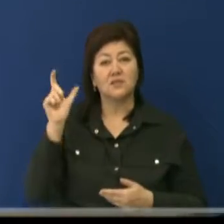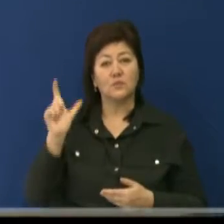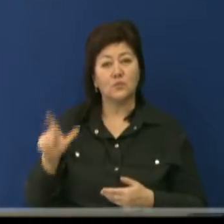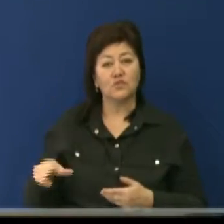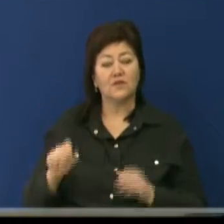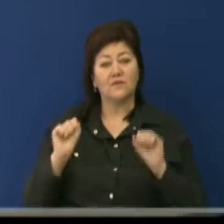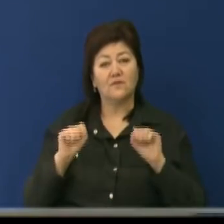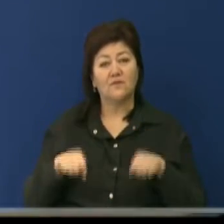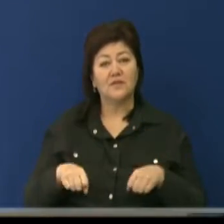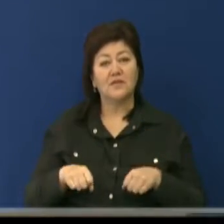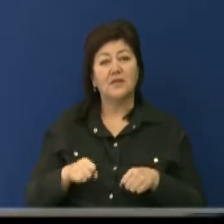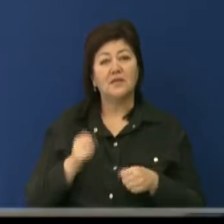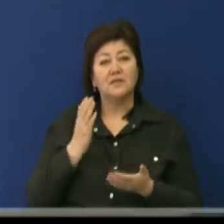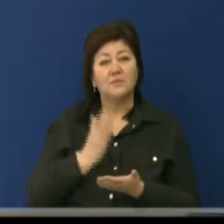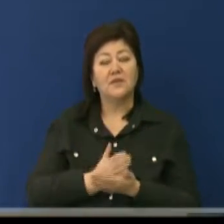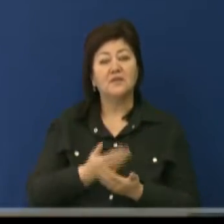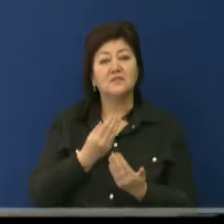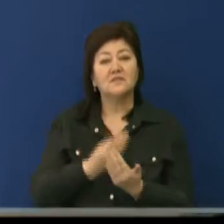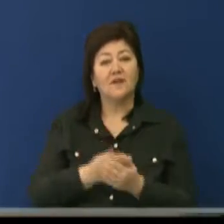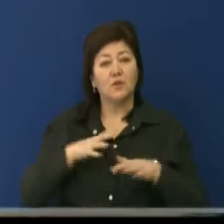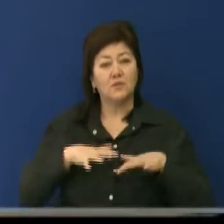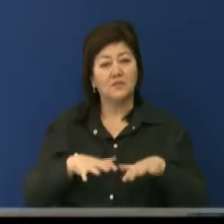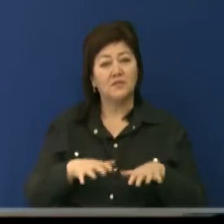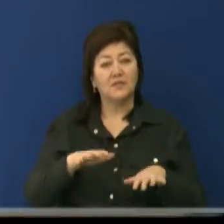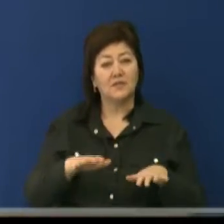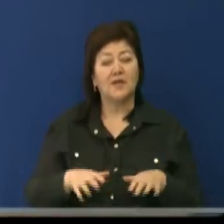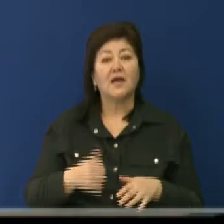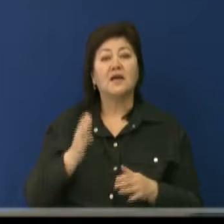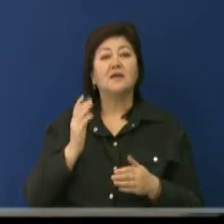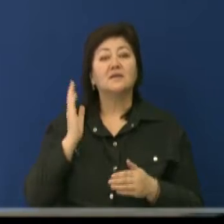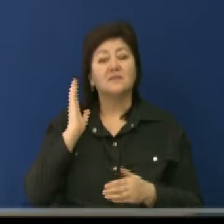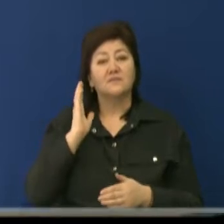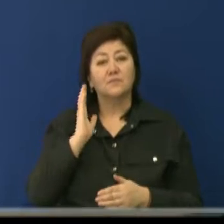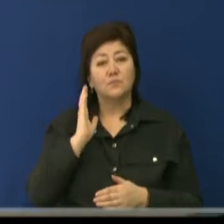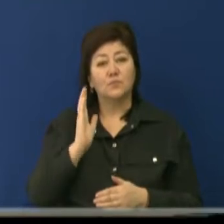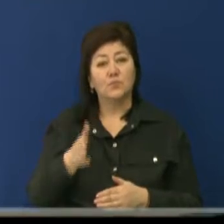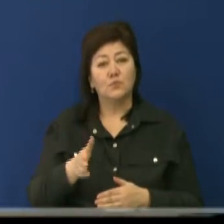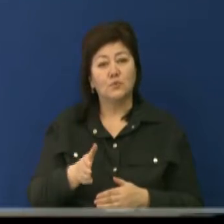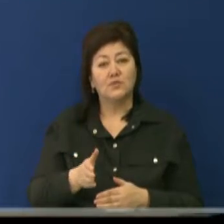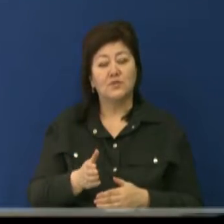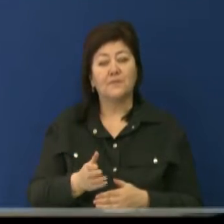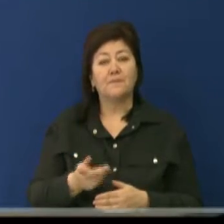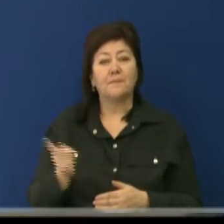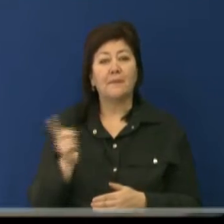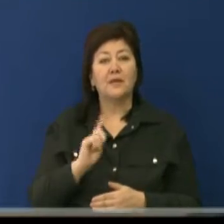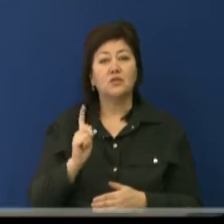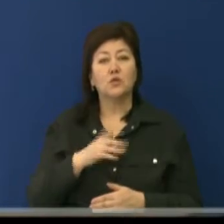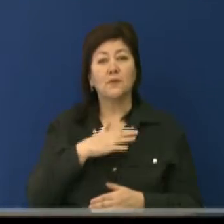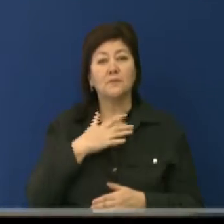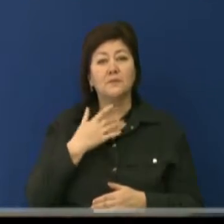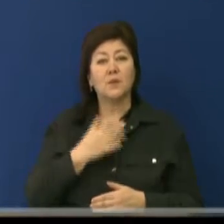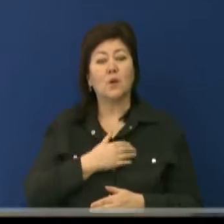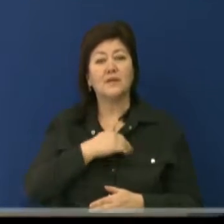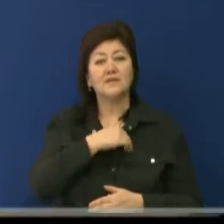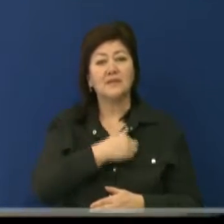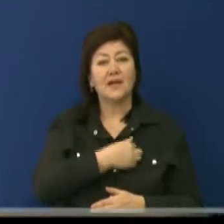человеку возможность иметь свое дело, строить свое будущее. Приму все меры для того, чтобы многострадальный